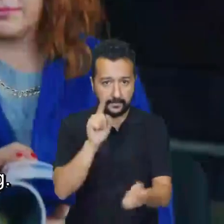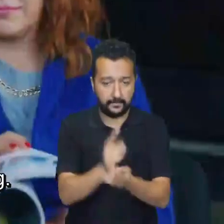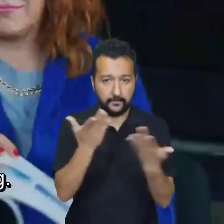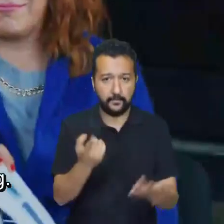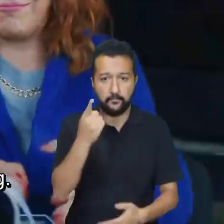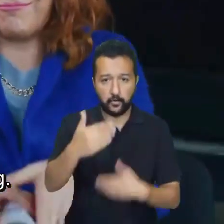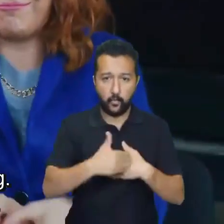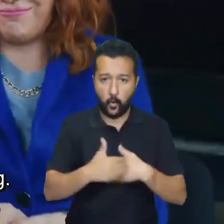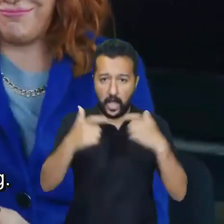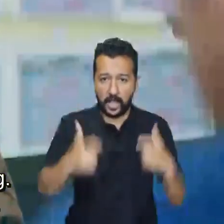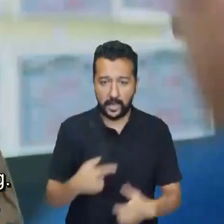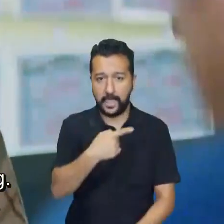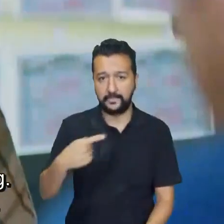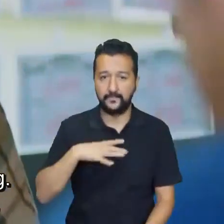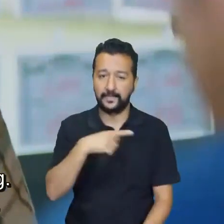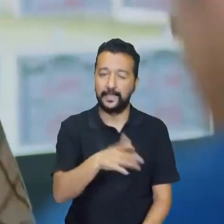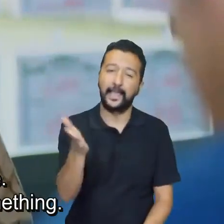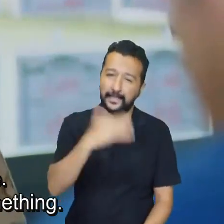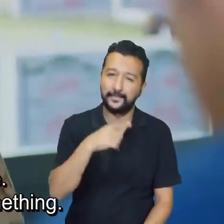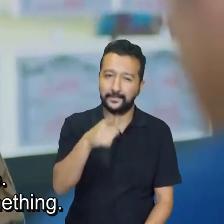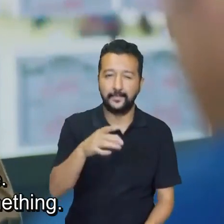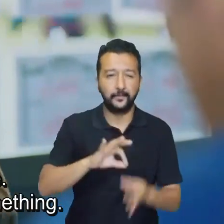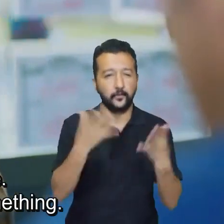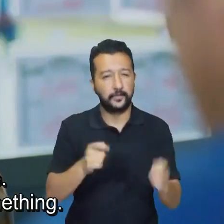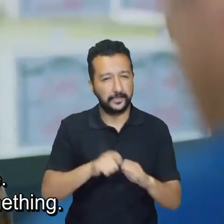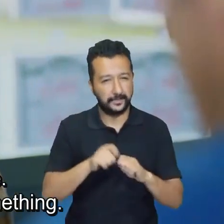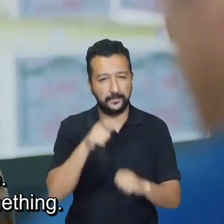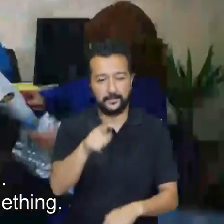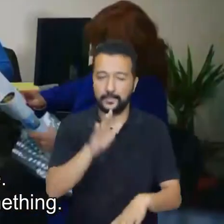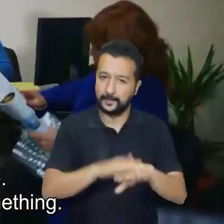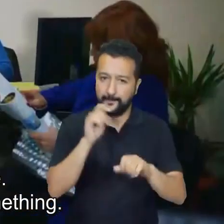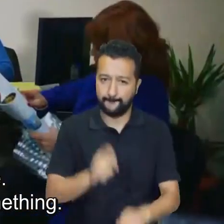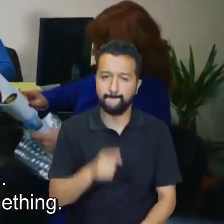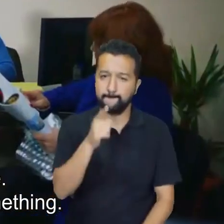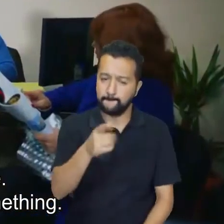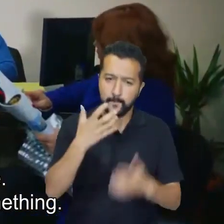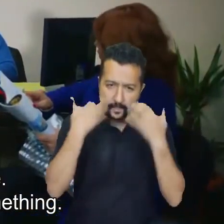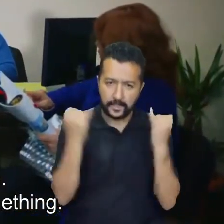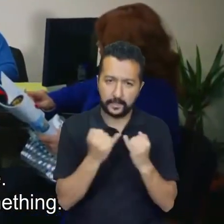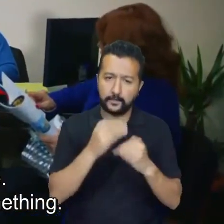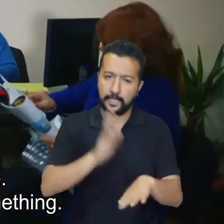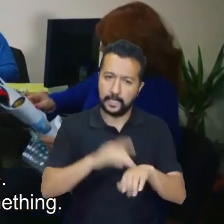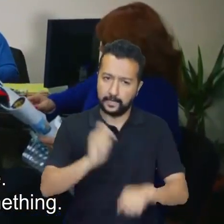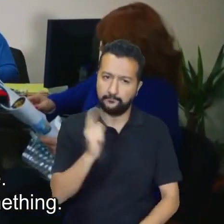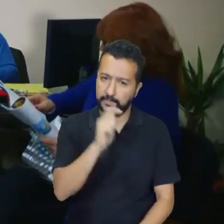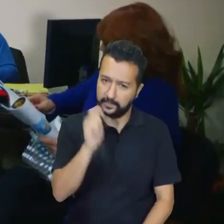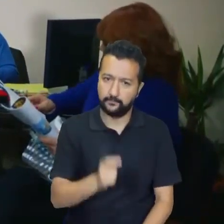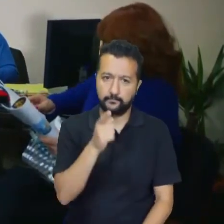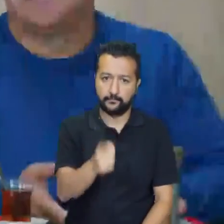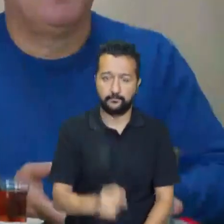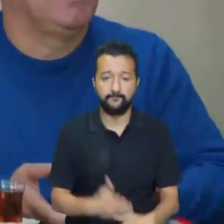geldi. Bir muayenehanesi eksik. Hadi hadi sen çözersin bu meseleyi. Hadi aslan kardeşim yap bir şeyler